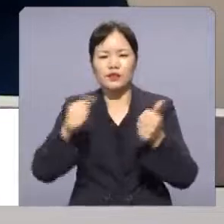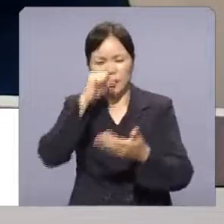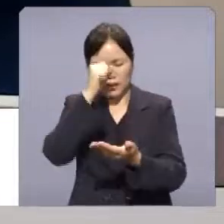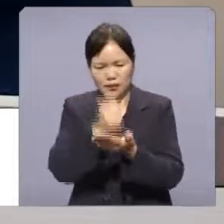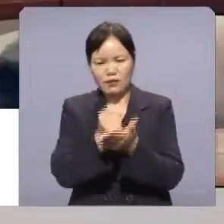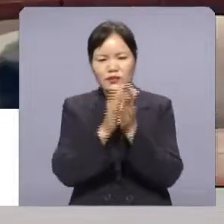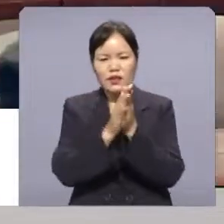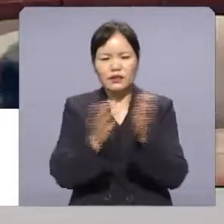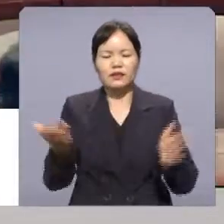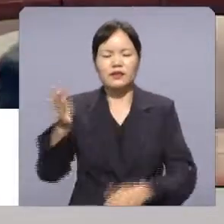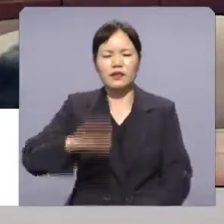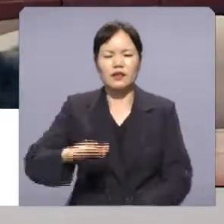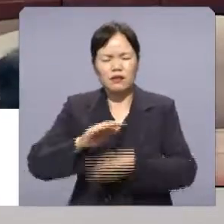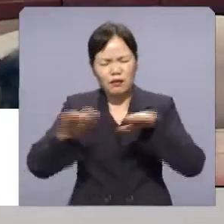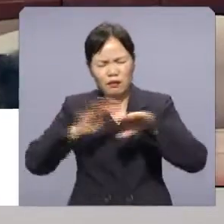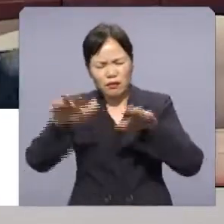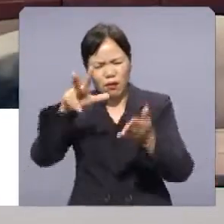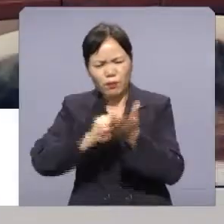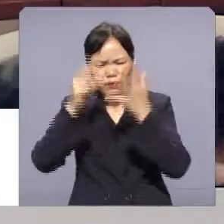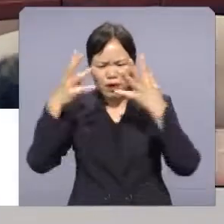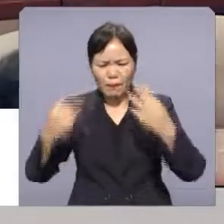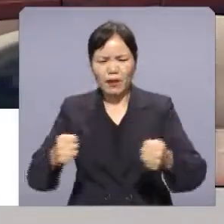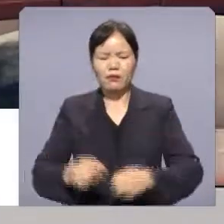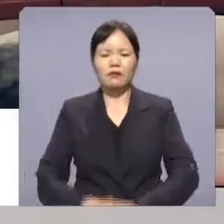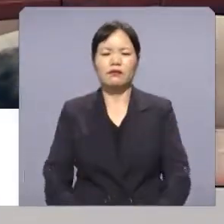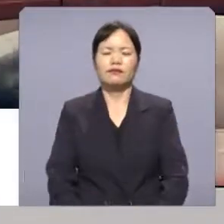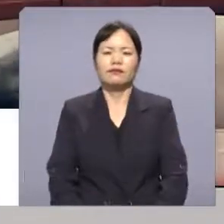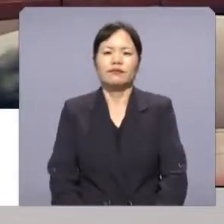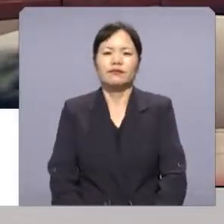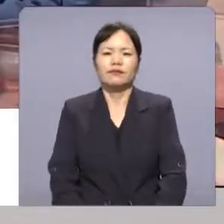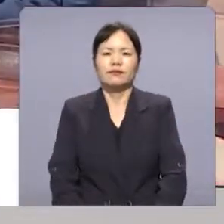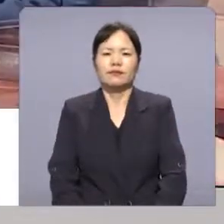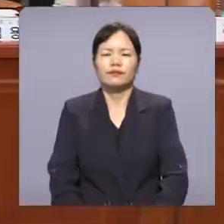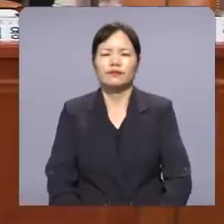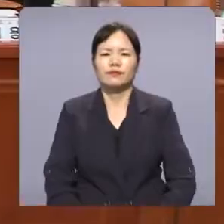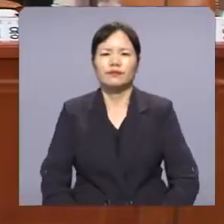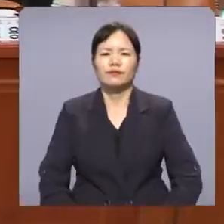텄는데 갈 길은 멉니다. 첫 소식 김민주 기자입니다.